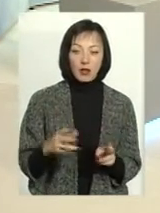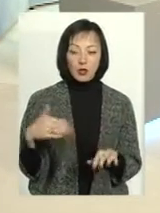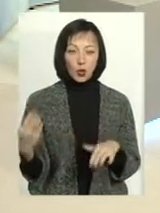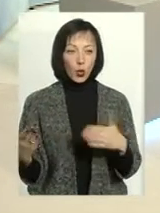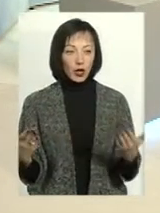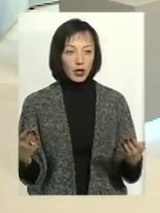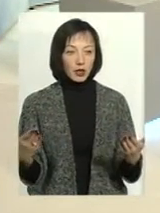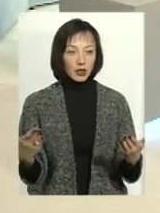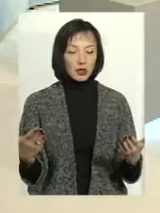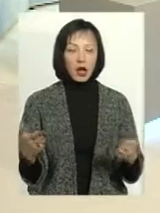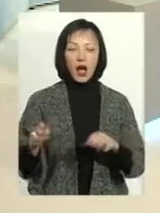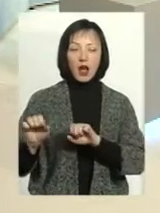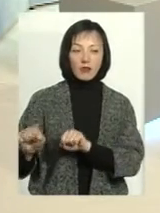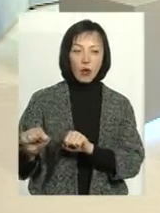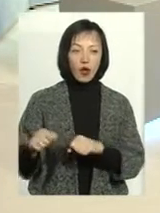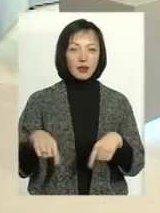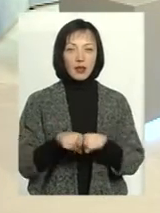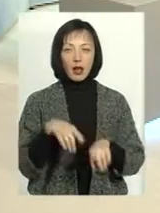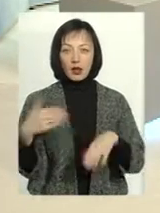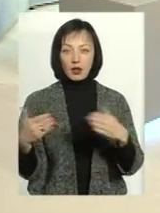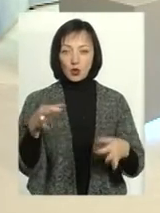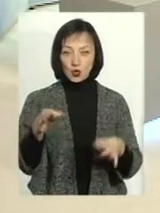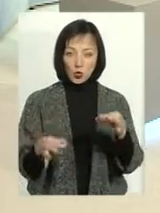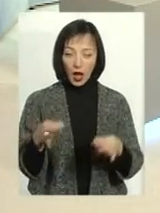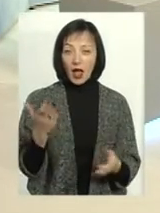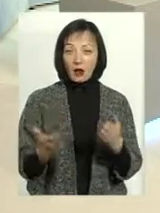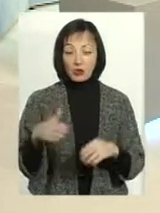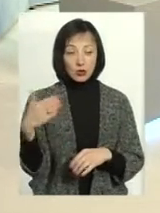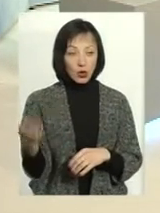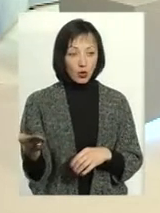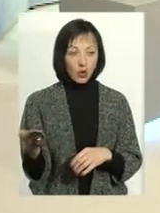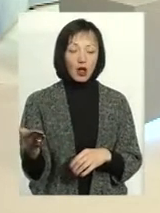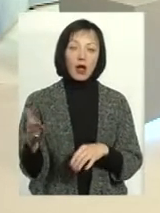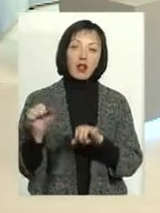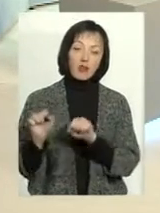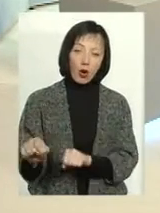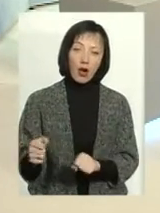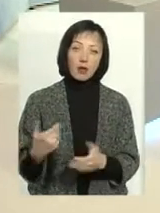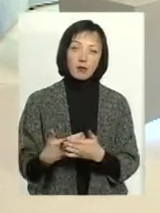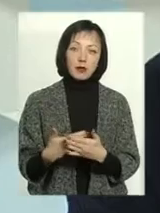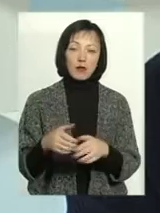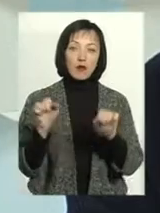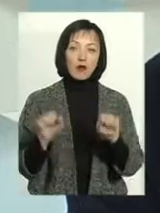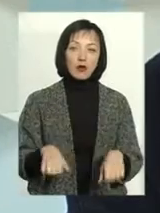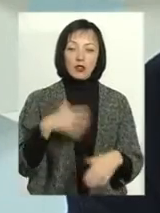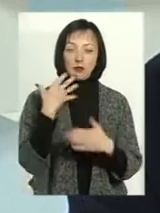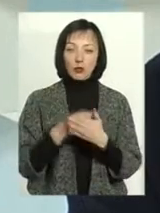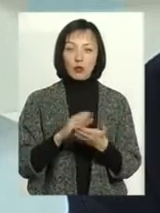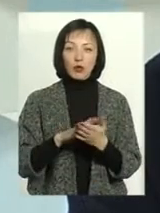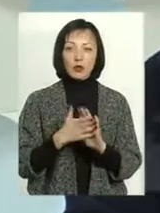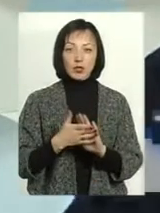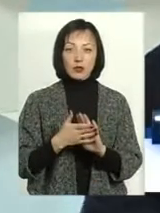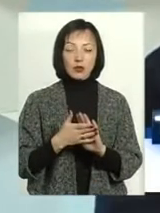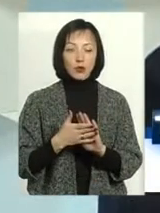сторін, адвокатів, так і суду. Якщо сторона чи адвокат, він може свою позицію